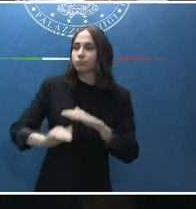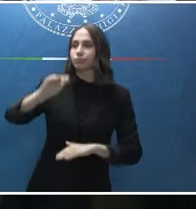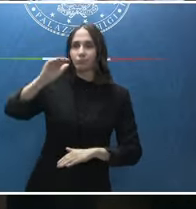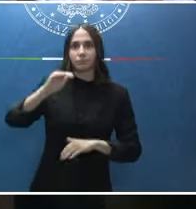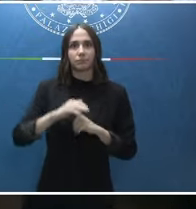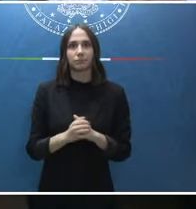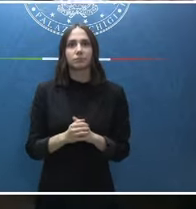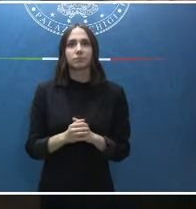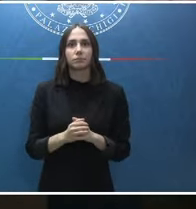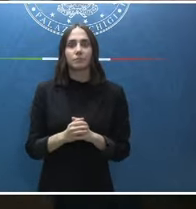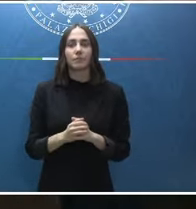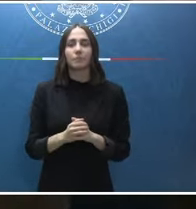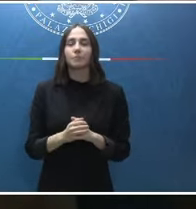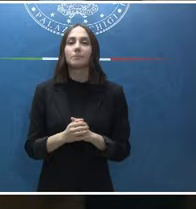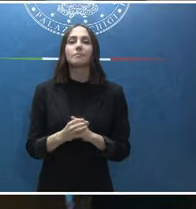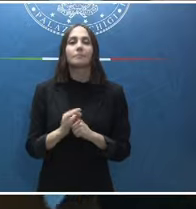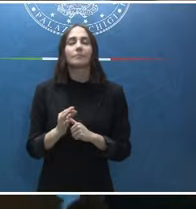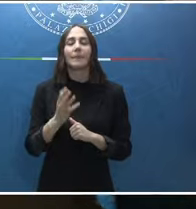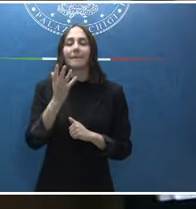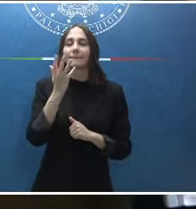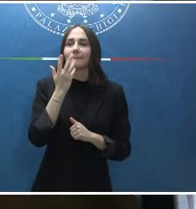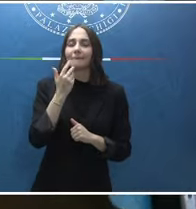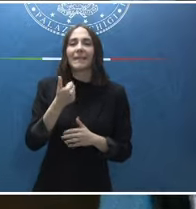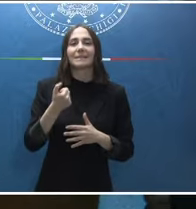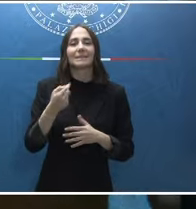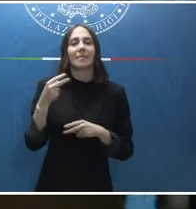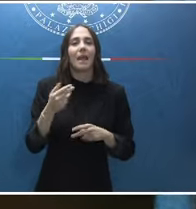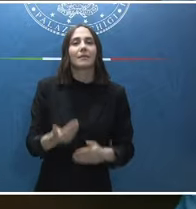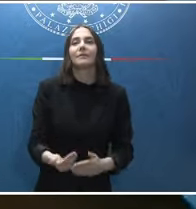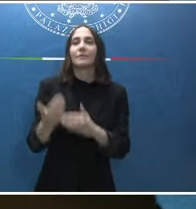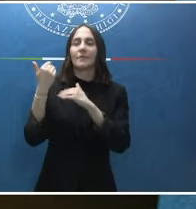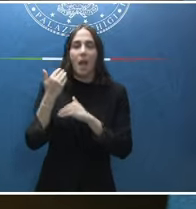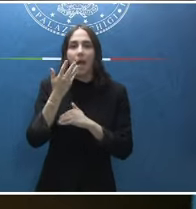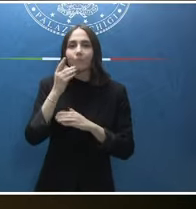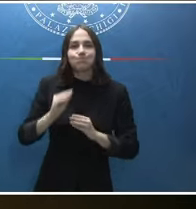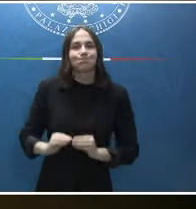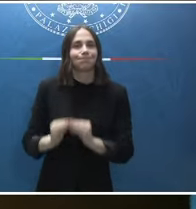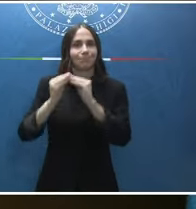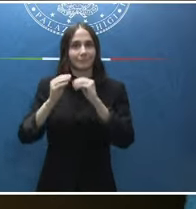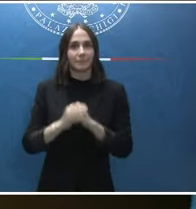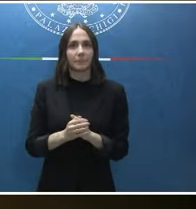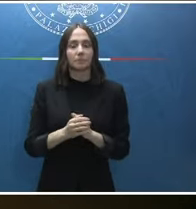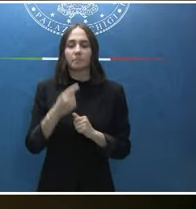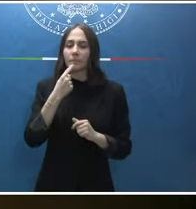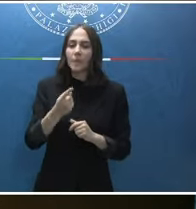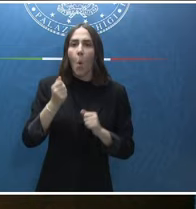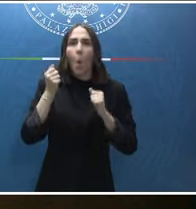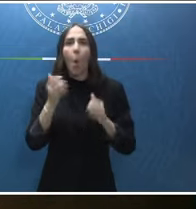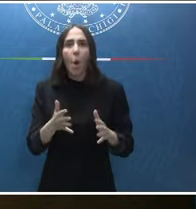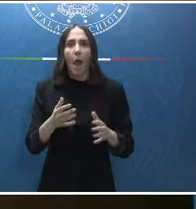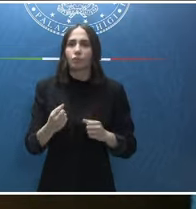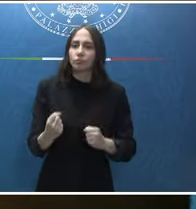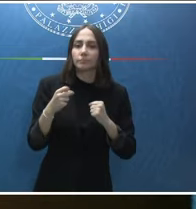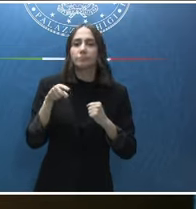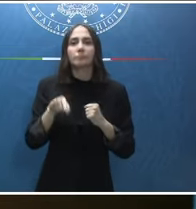che è stata voluta con grande forza e coraggio oltre 60 anni fa. Parlo di coraggio perché in quegli anni il tossicodipendente